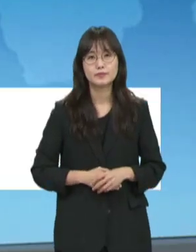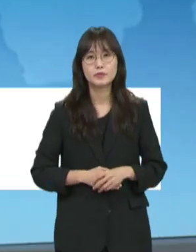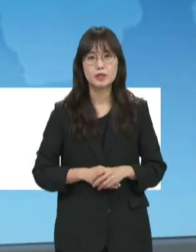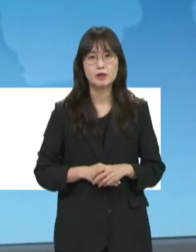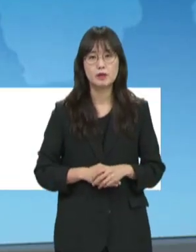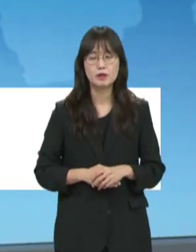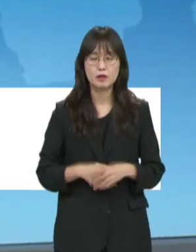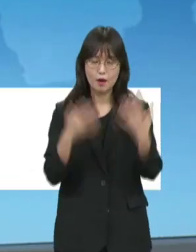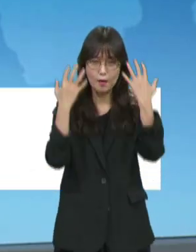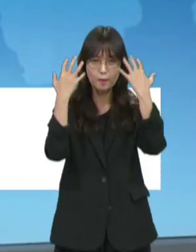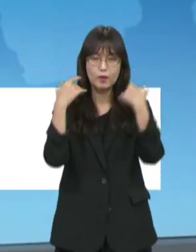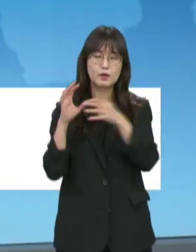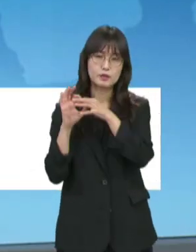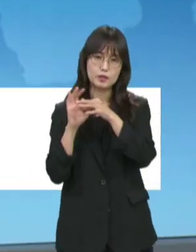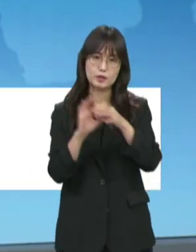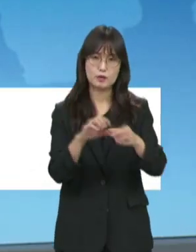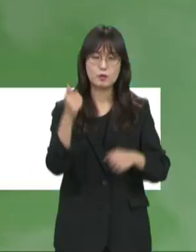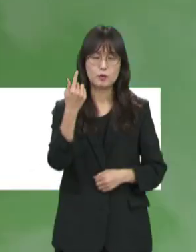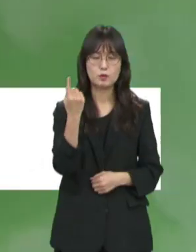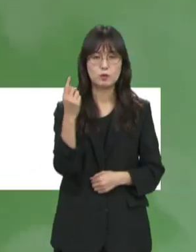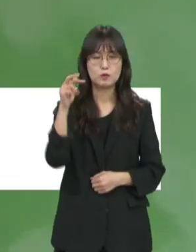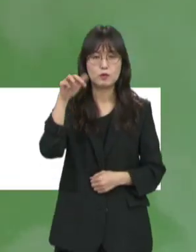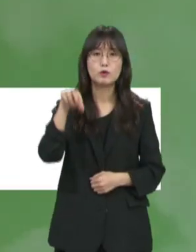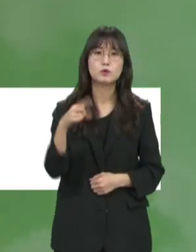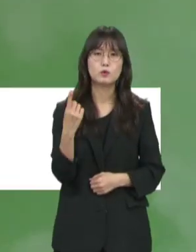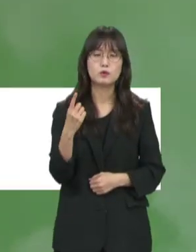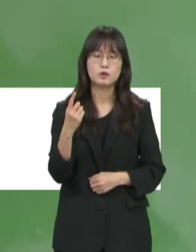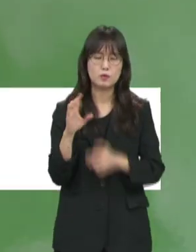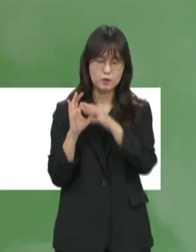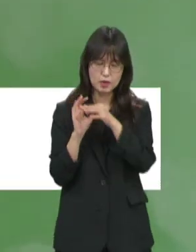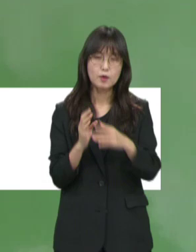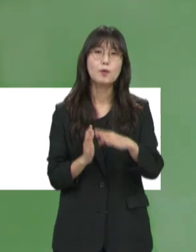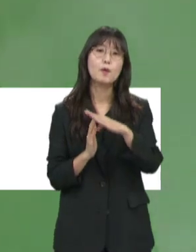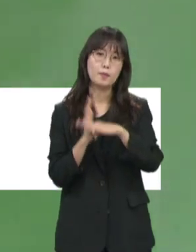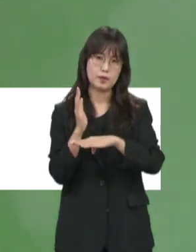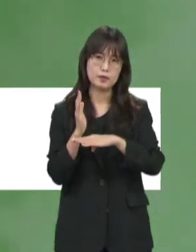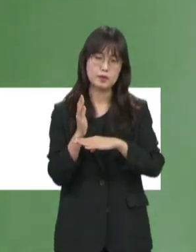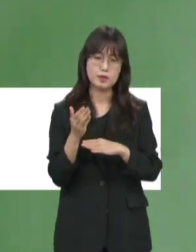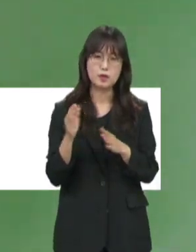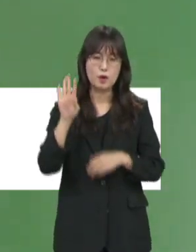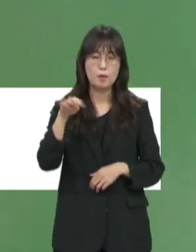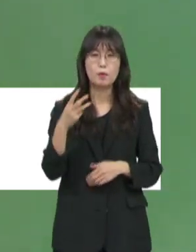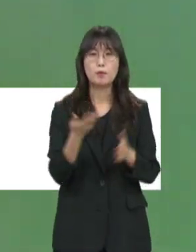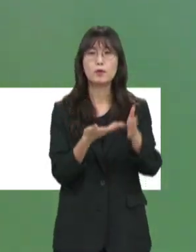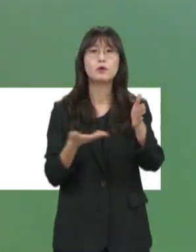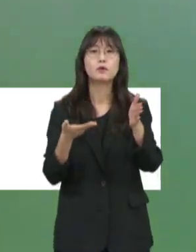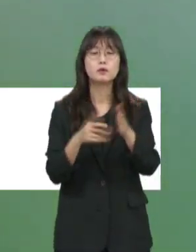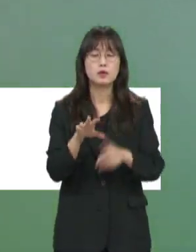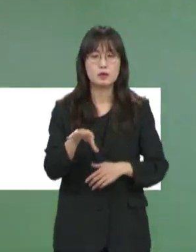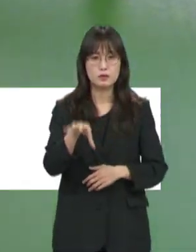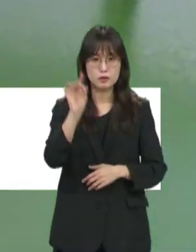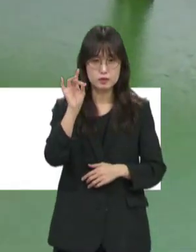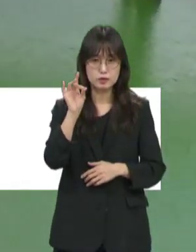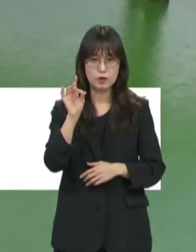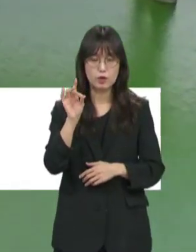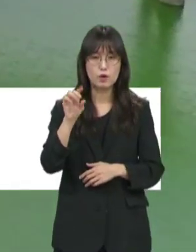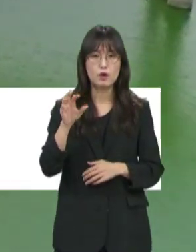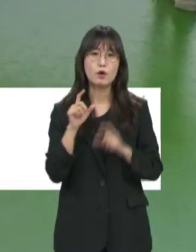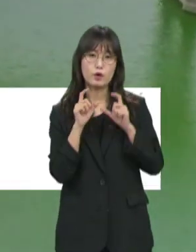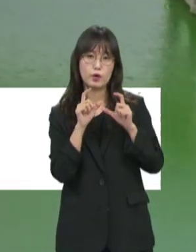지속되는 폭염으로 녹조가 대량 발생하며 대청호 문의와 회남 보령호 1대의 올해 첫 조류 경보 경계